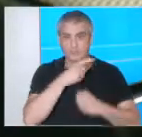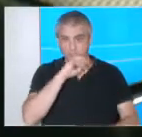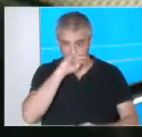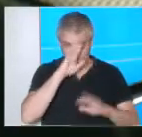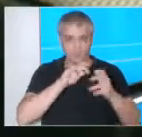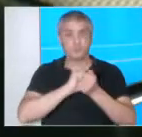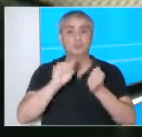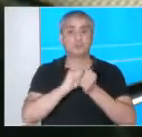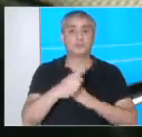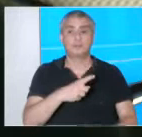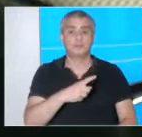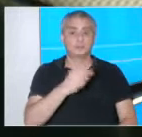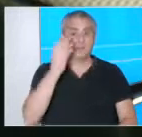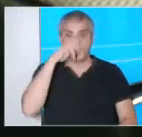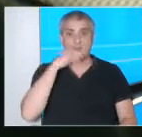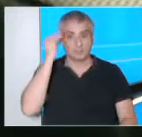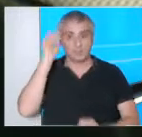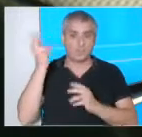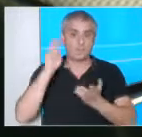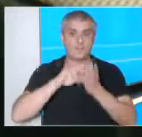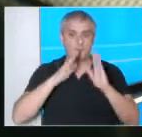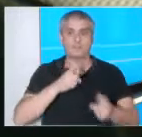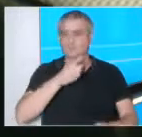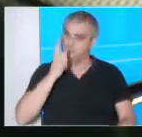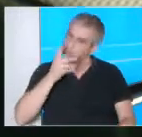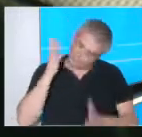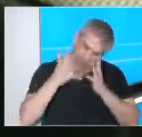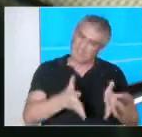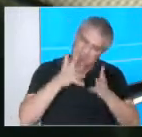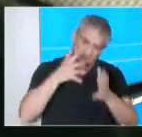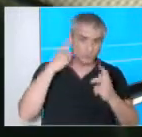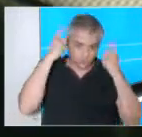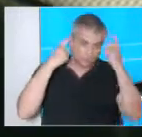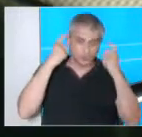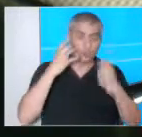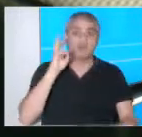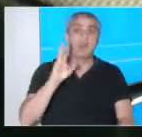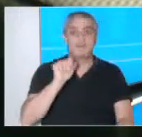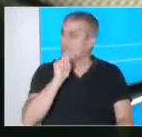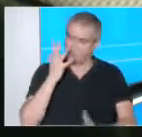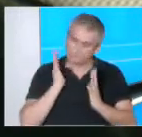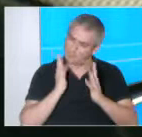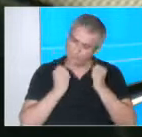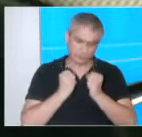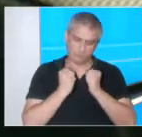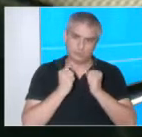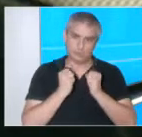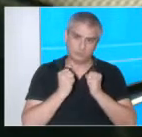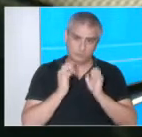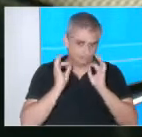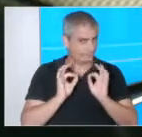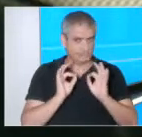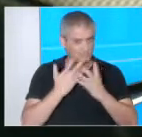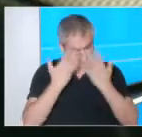השמד. תשמע, אבי זכרון הלוחה היה מעל בבת הכנסת, והוא התקיף את שולם את אלוני בצורה קשה ביותר, שלא משתמע